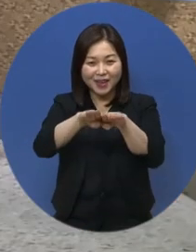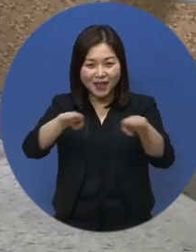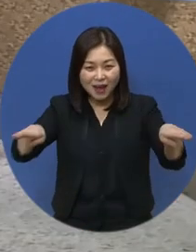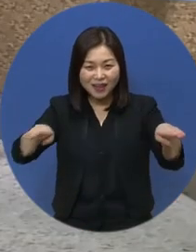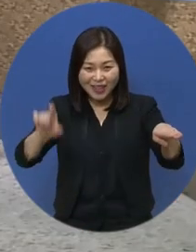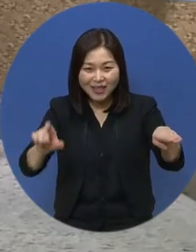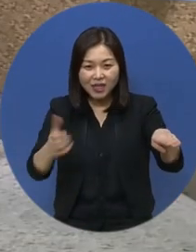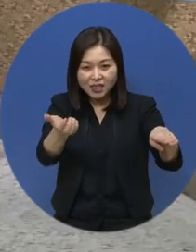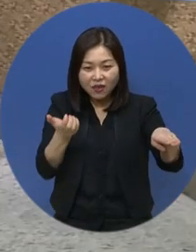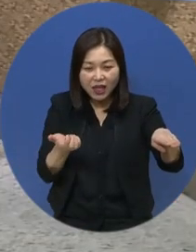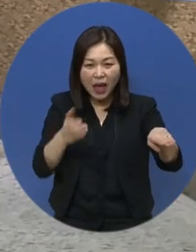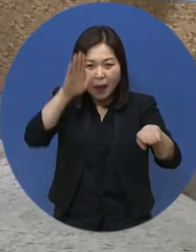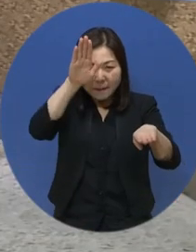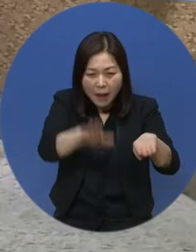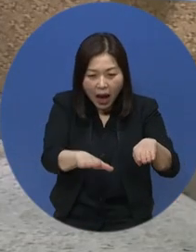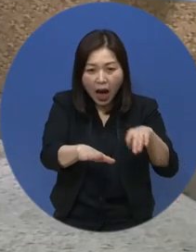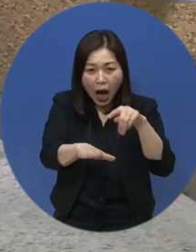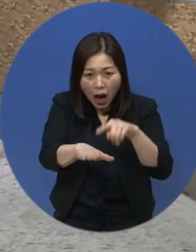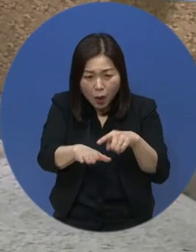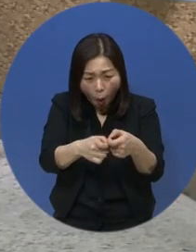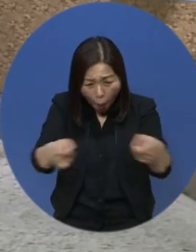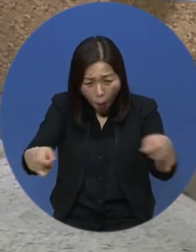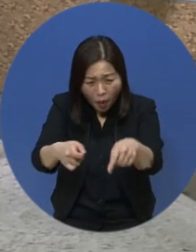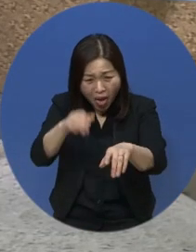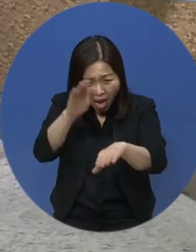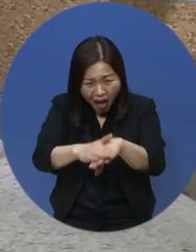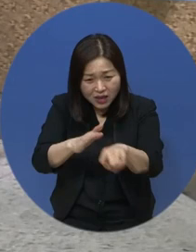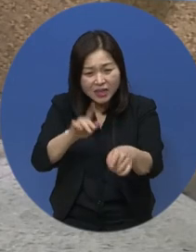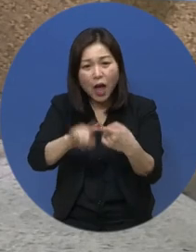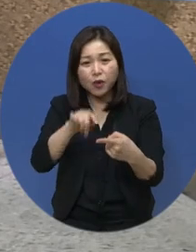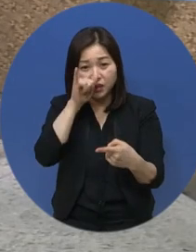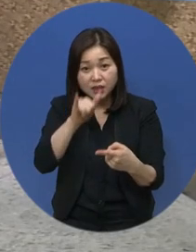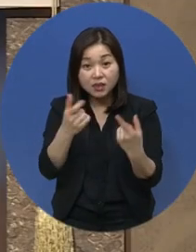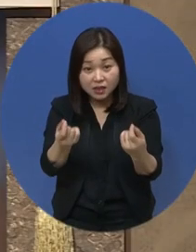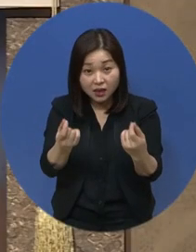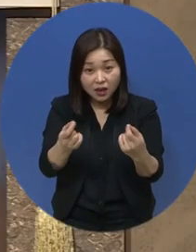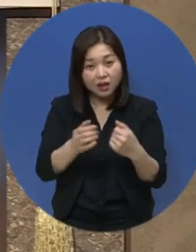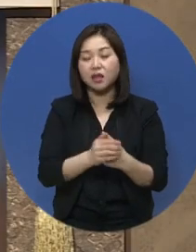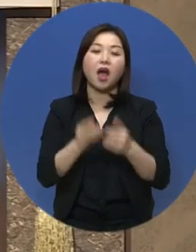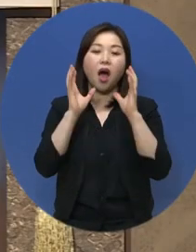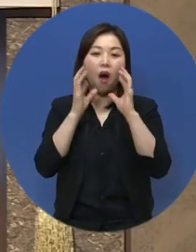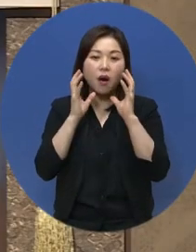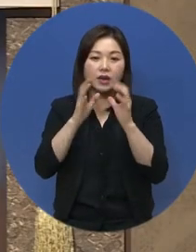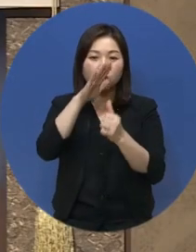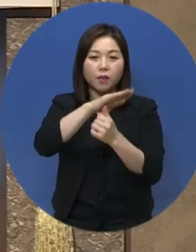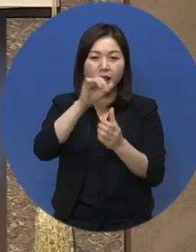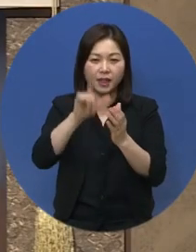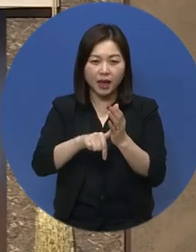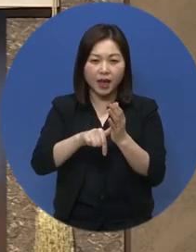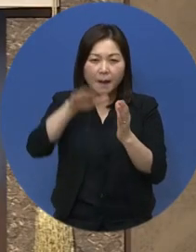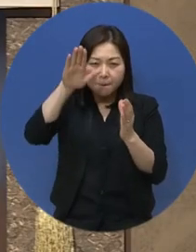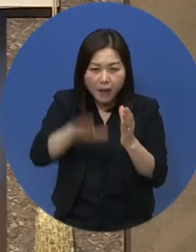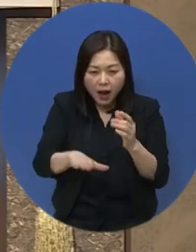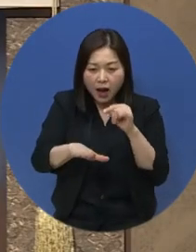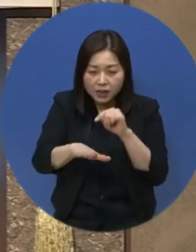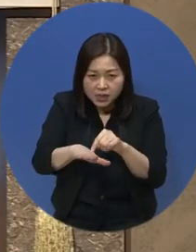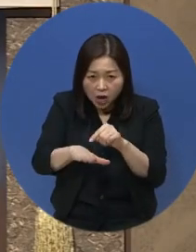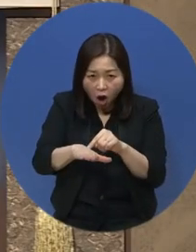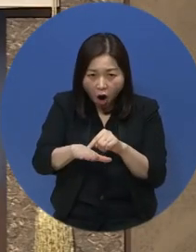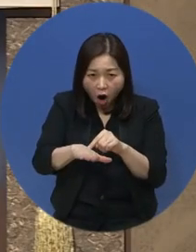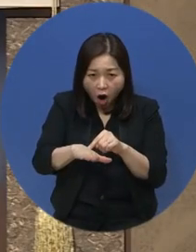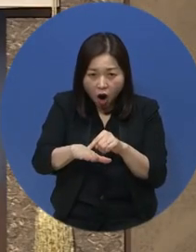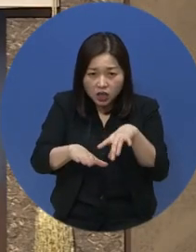딱 찍어보면 오래 남잖아요. 그렇죠. 어린아이 같을 때 어떤 발자국을 찍어놓느냐에 따라서 평생 가는데